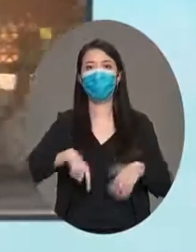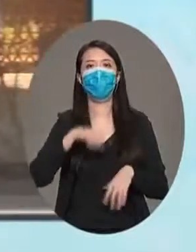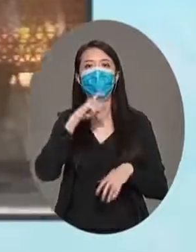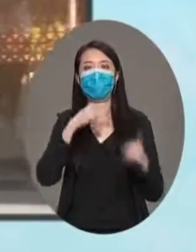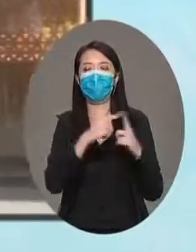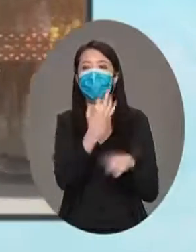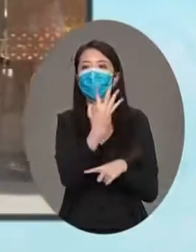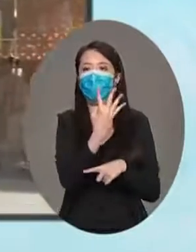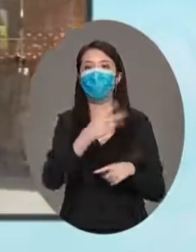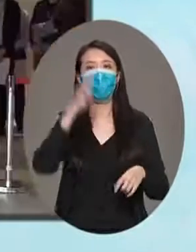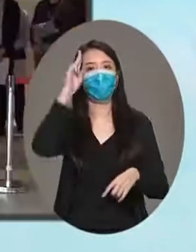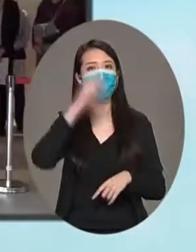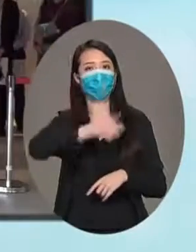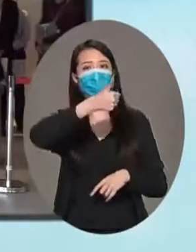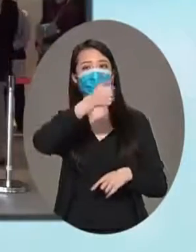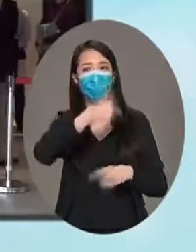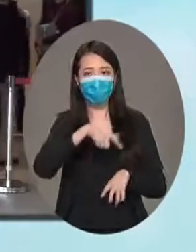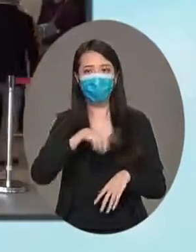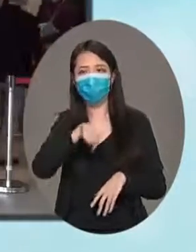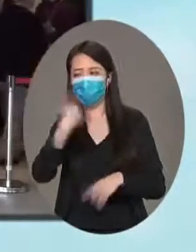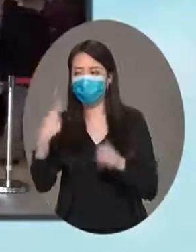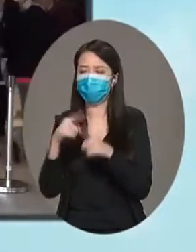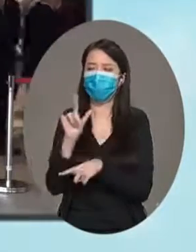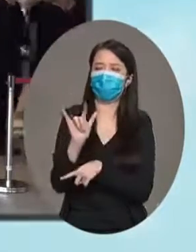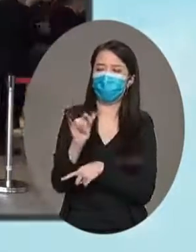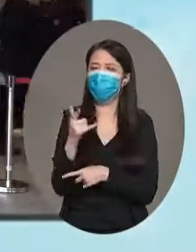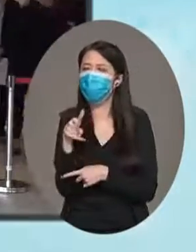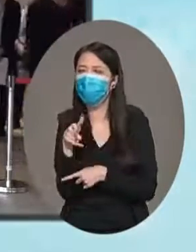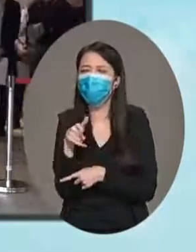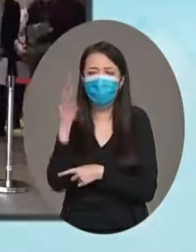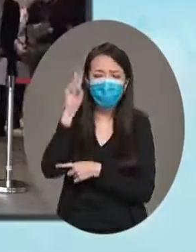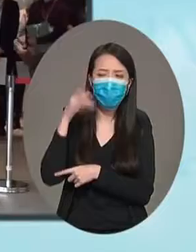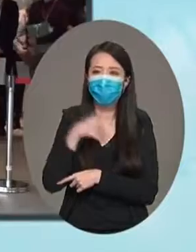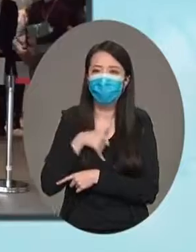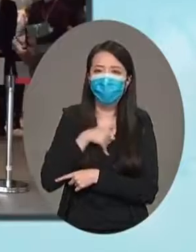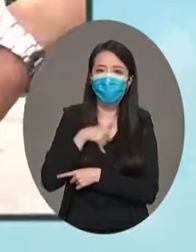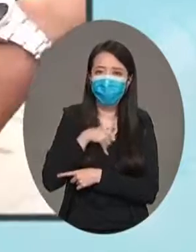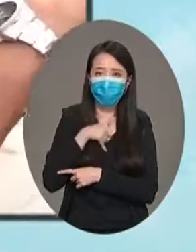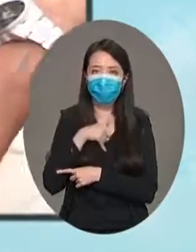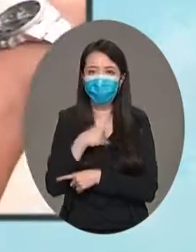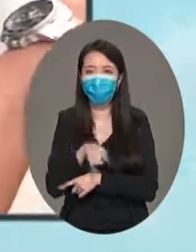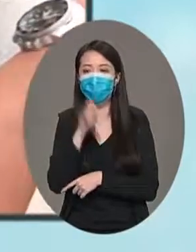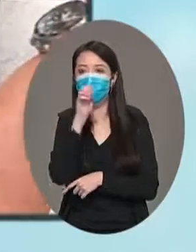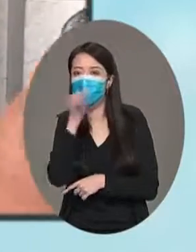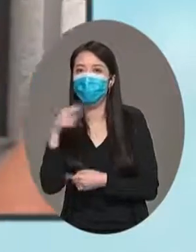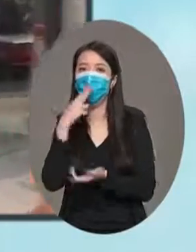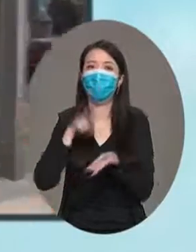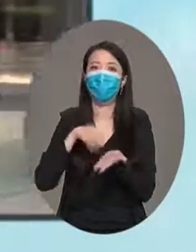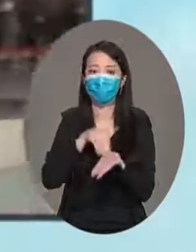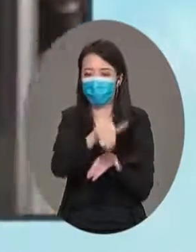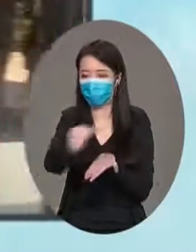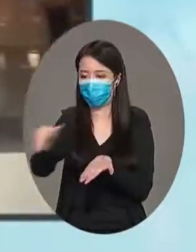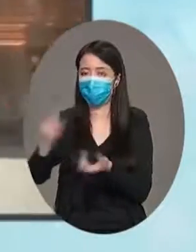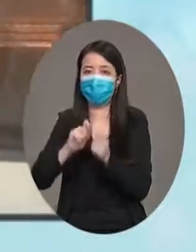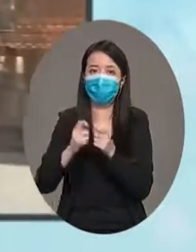34名區議員宣誓有效，監誓人對另外16人的宣誓有效性存有疑問，已經向他們發信要求